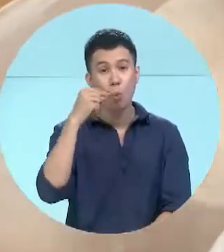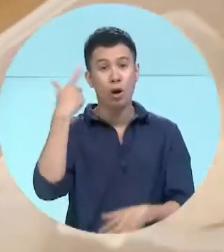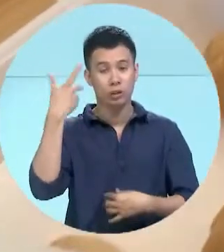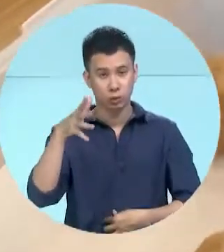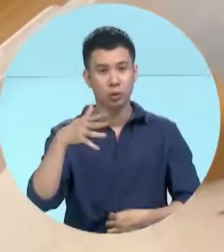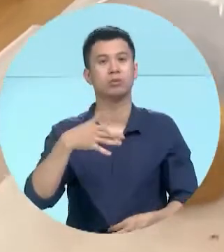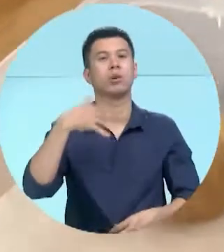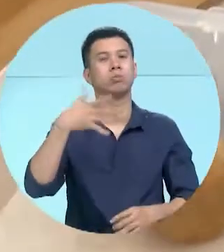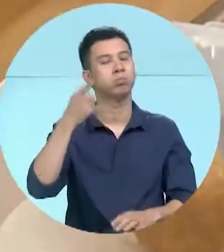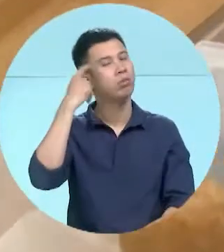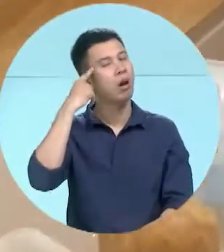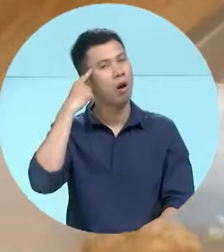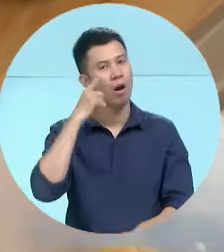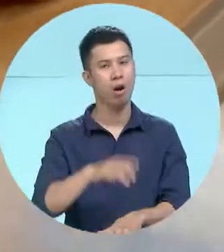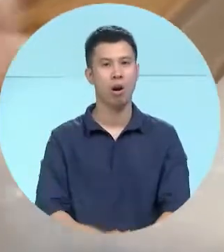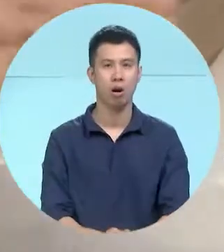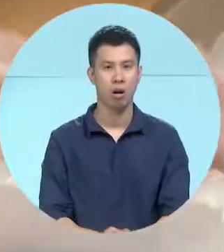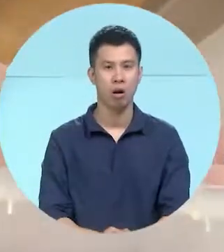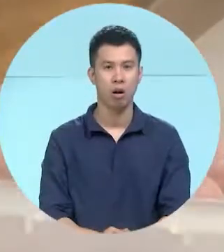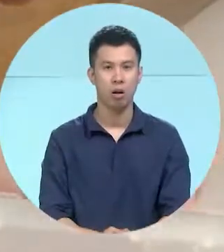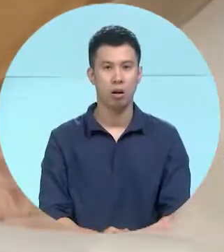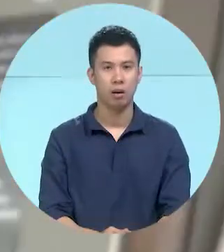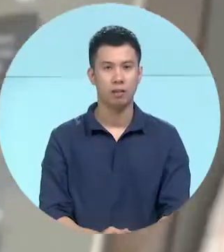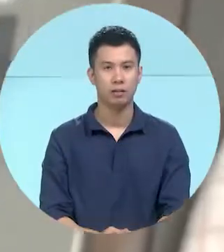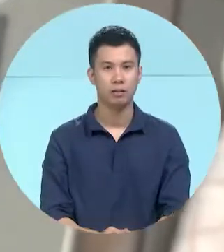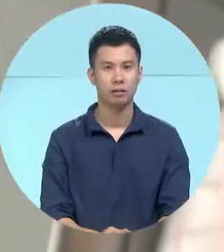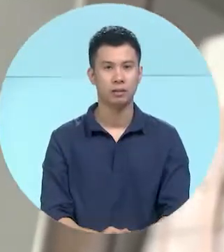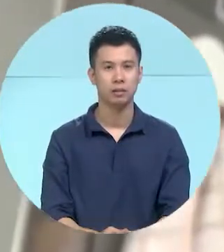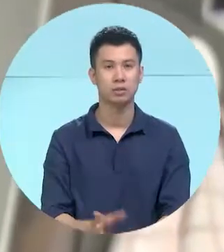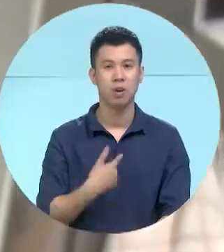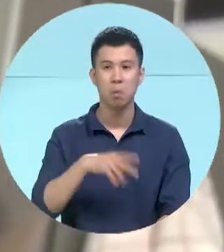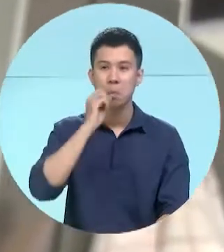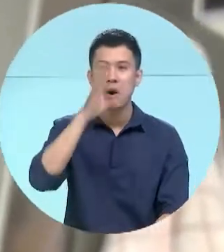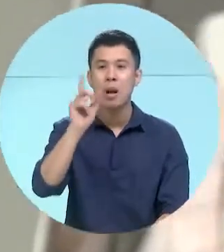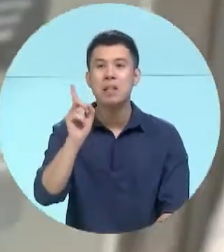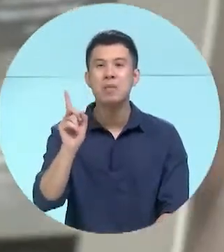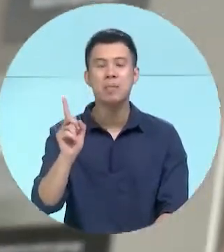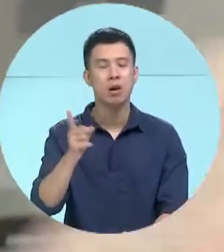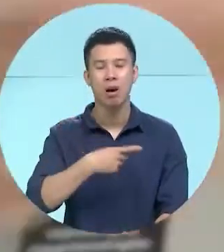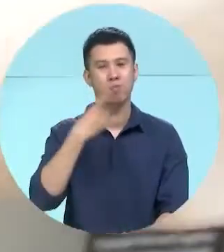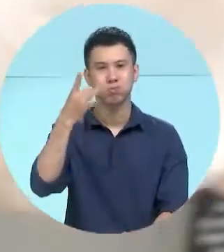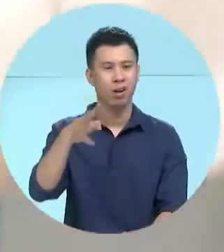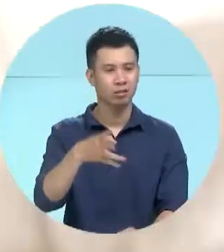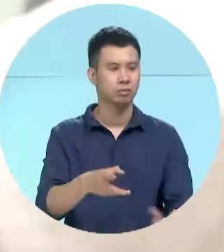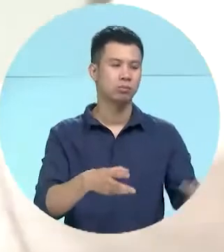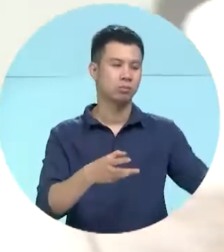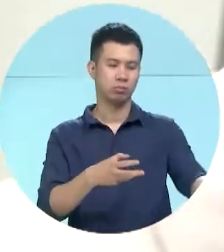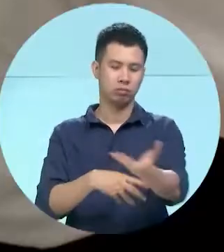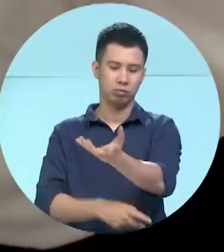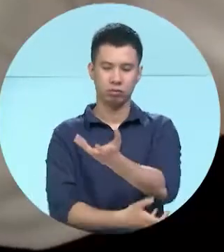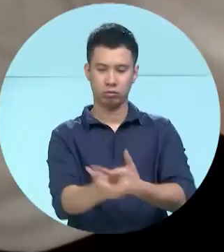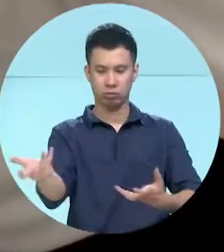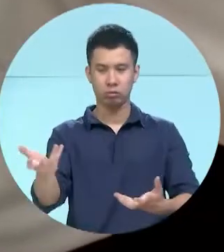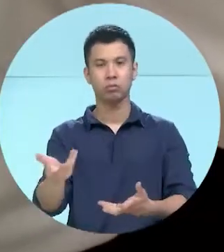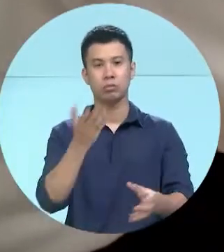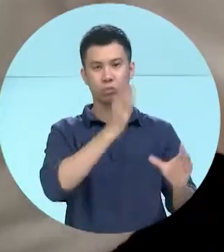dần rồi thì bạn sẽ nhớ. Và đôi khi mình cũng không cần thiết là phải bảo bạn ấy là làm cái gì đâu, nhưng mà chỉ cần đưa nguyên liệu ra hoặc là đưa